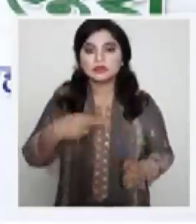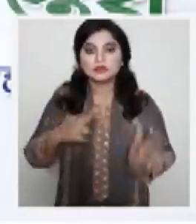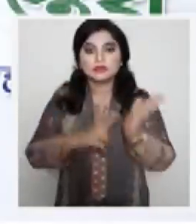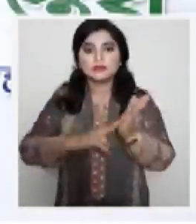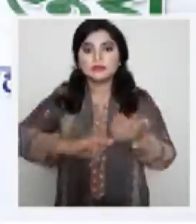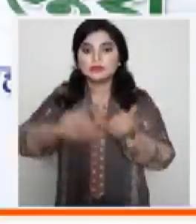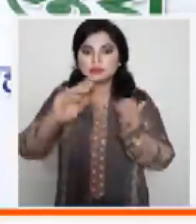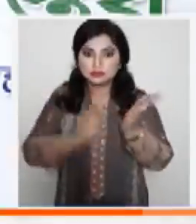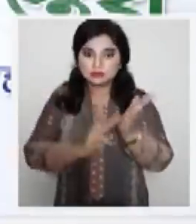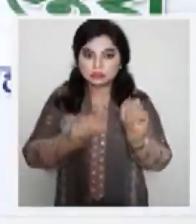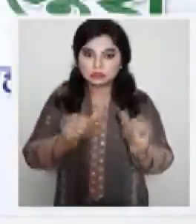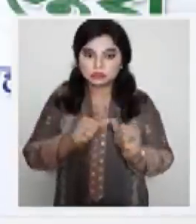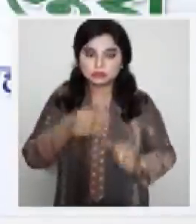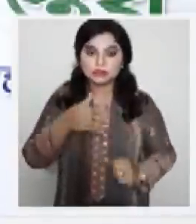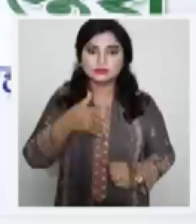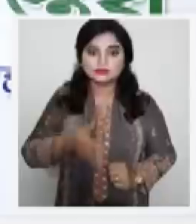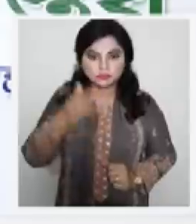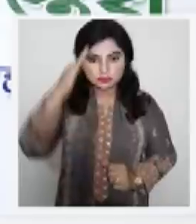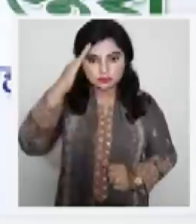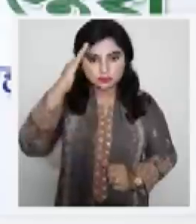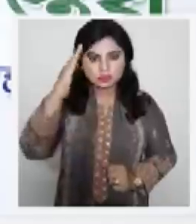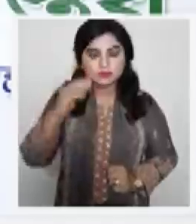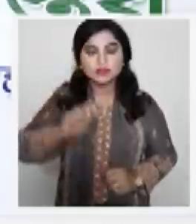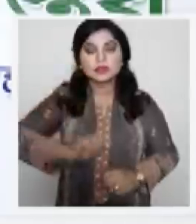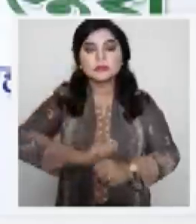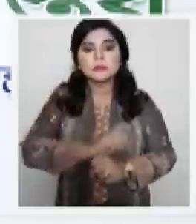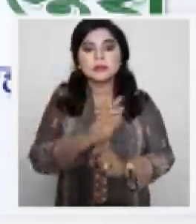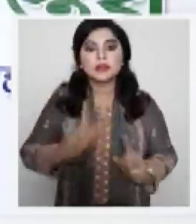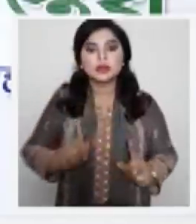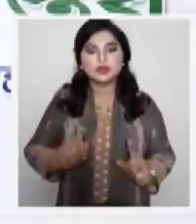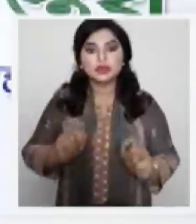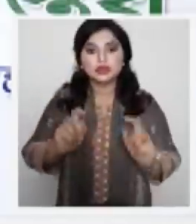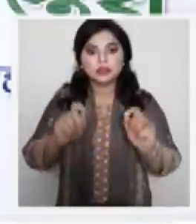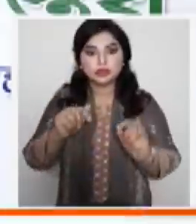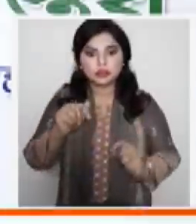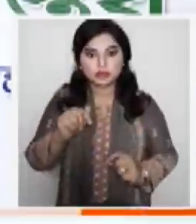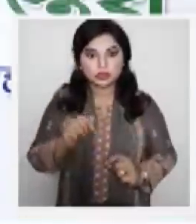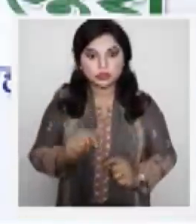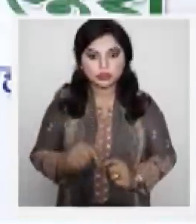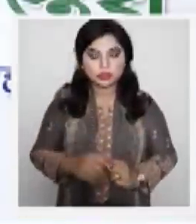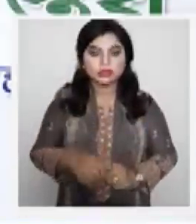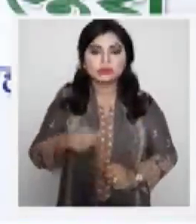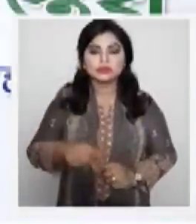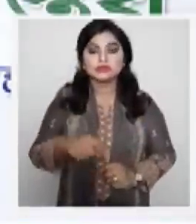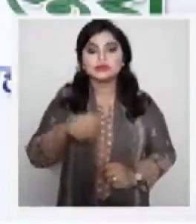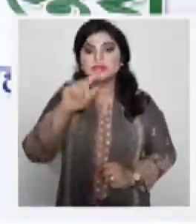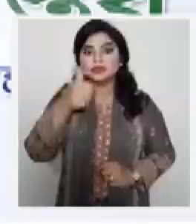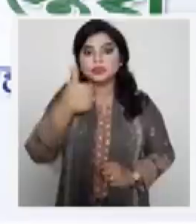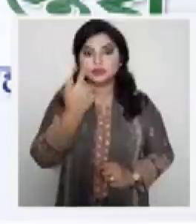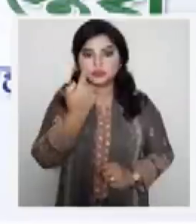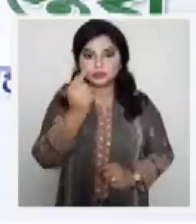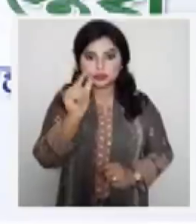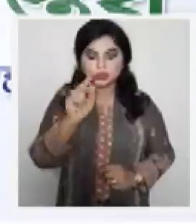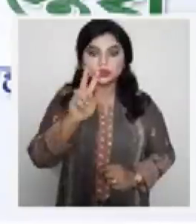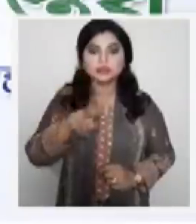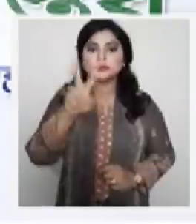আলাইকুম। অধ্যাপক ডাক্তার নাসিমা সুলতানা, অতিরিক্ত মহাপরিচালক প্রশাসন, আজও আপনাদের সামনে কোভিড-19 দৈনিক